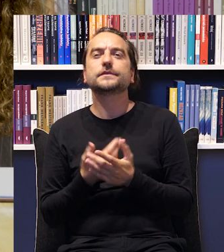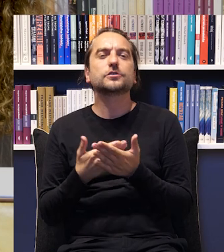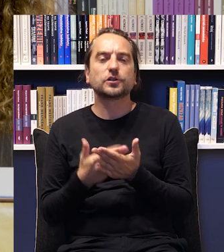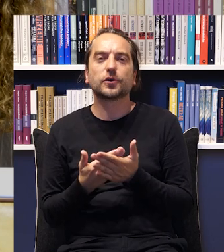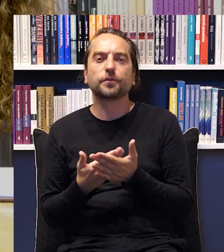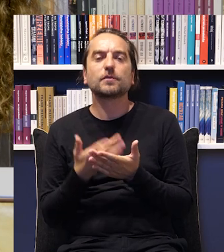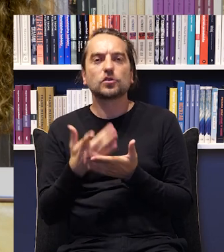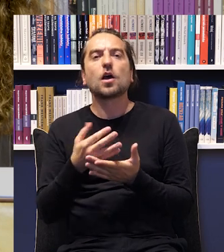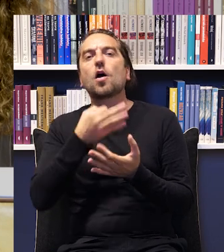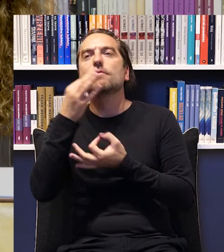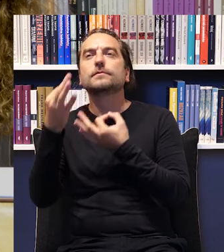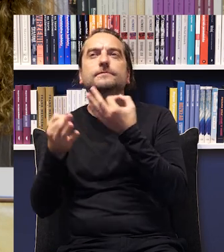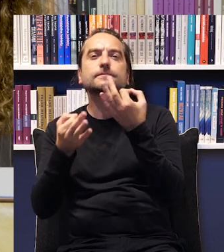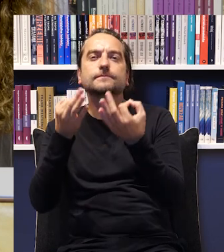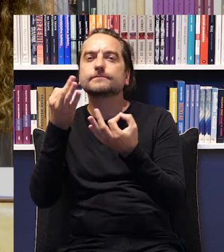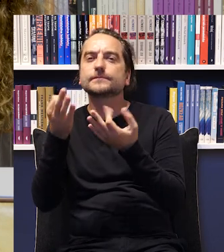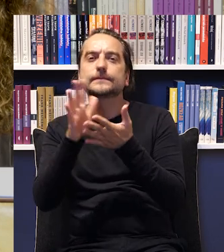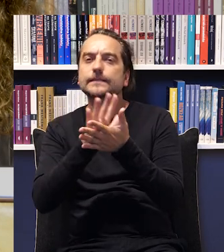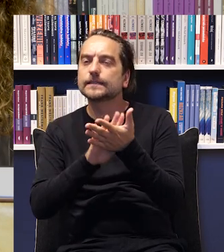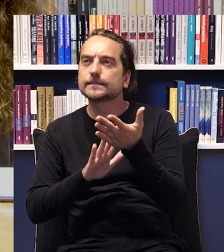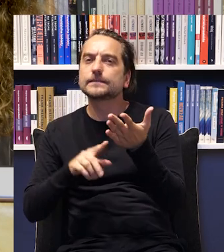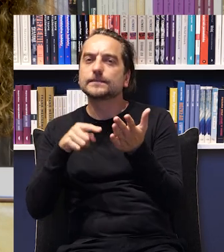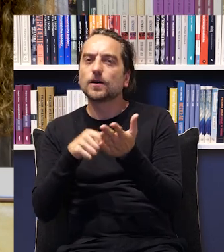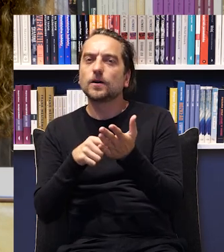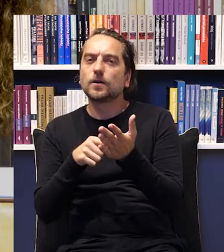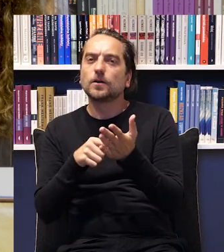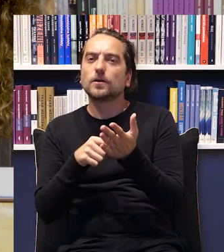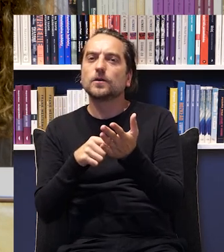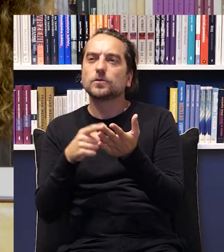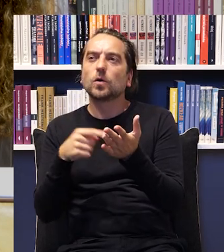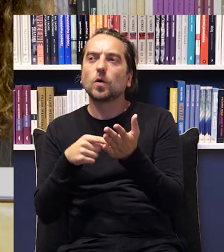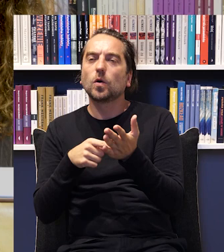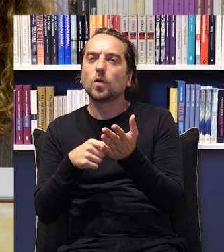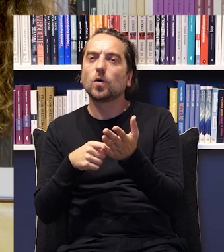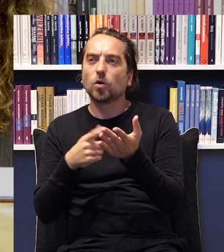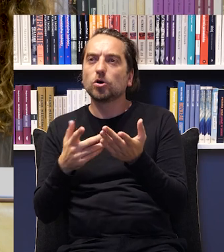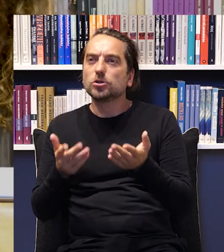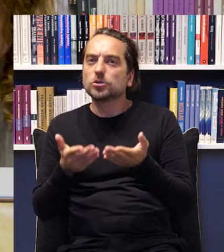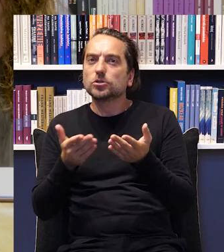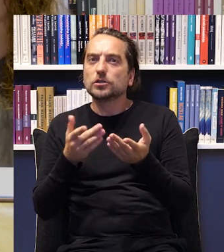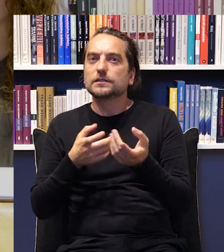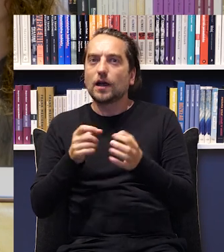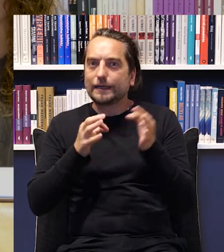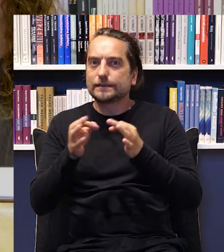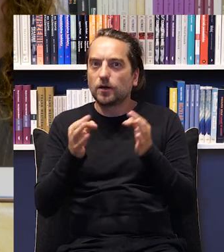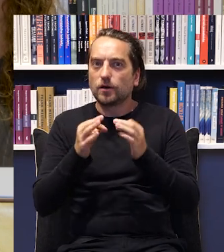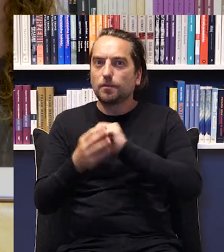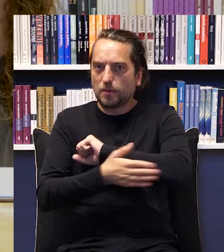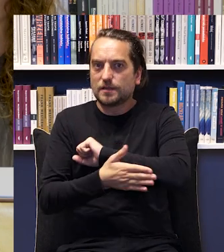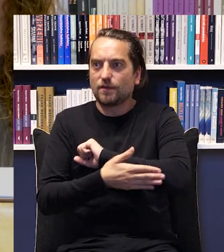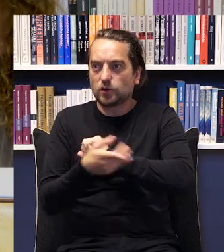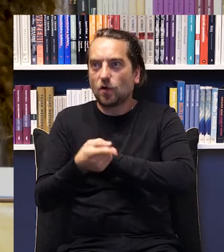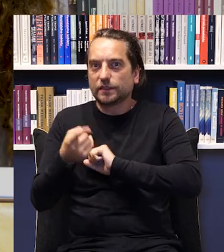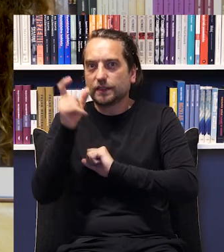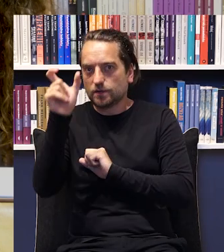ta narracja jakby jest właśnie gdzieś siłą napędową tego i w związku z tym,